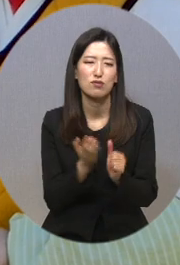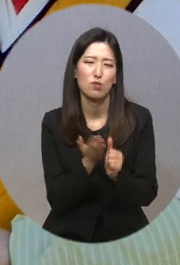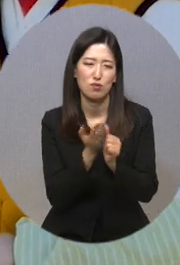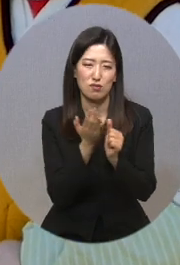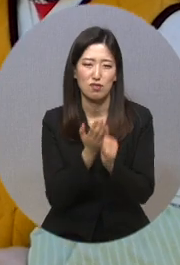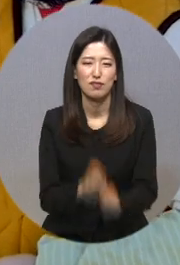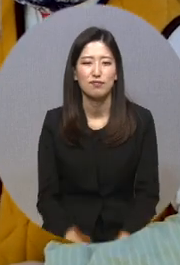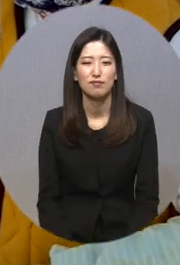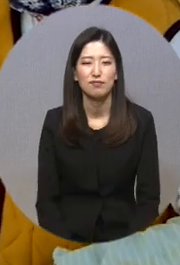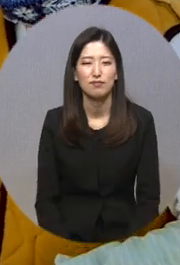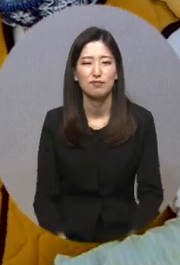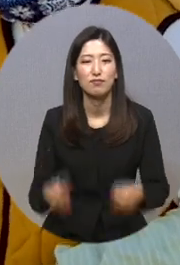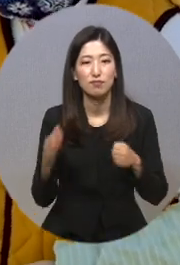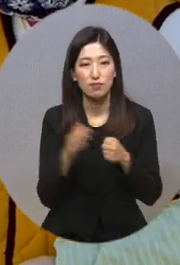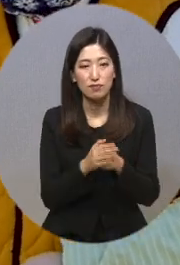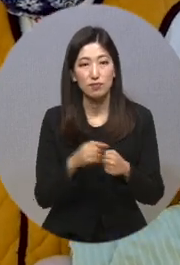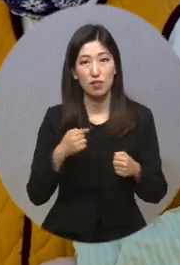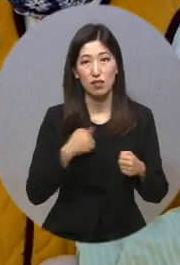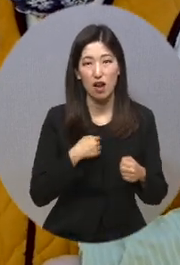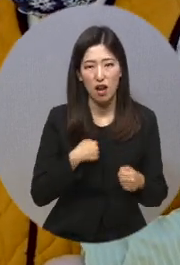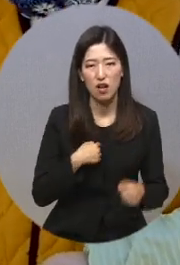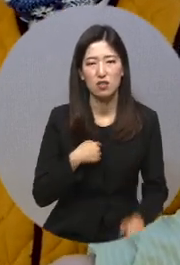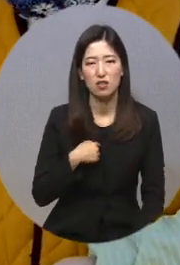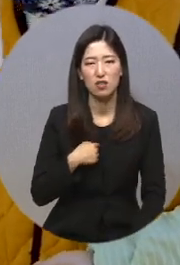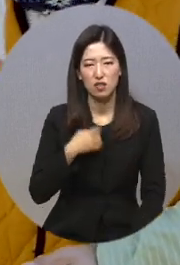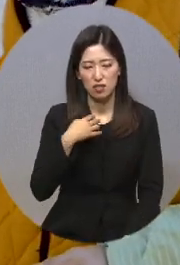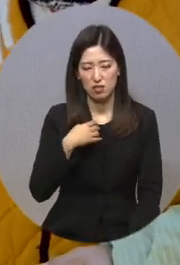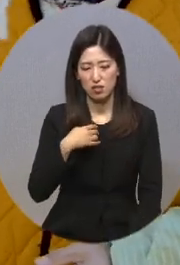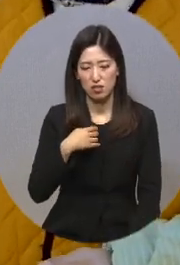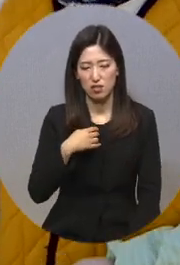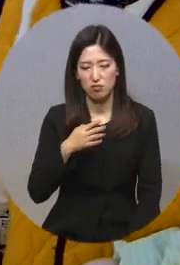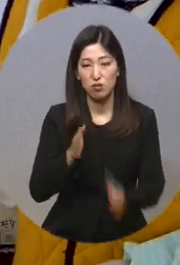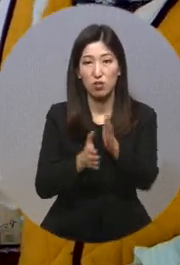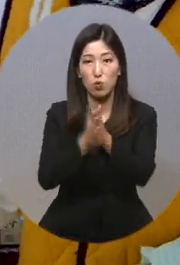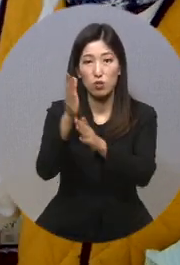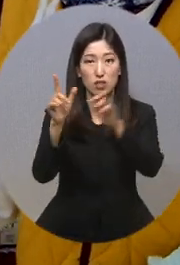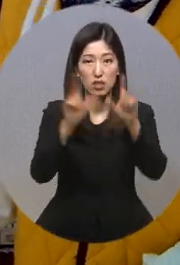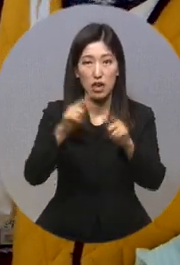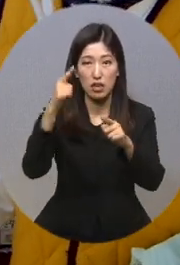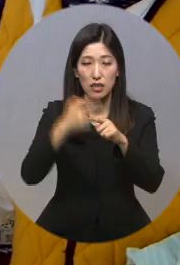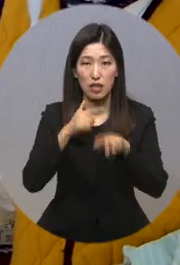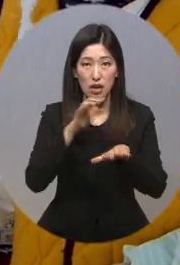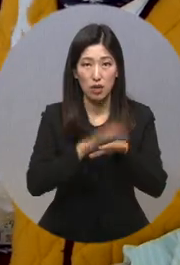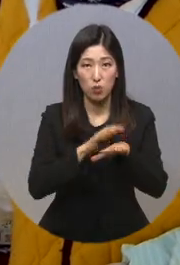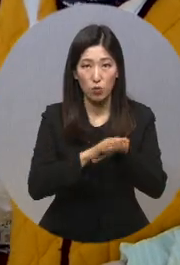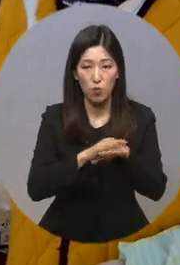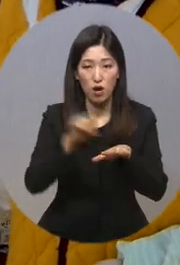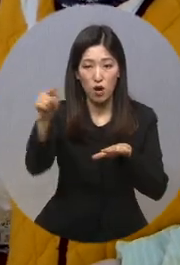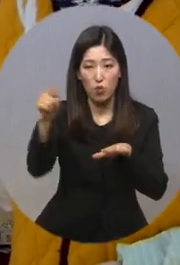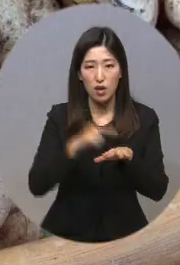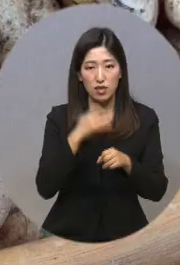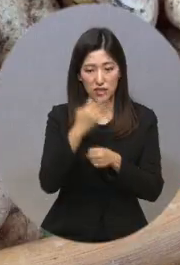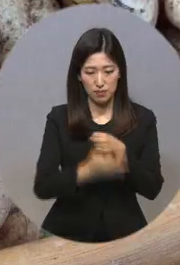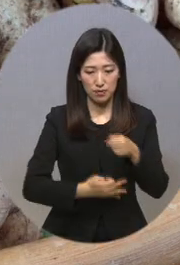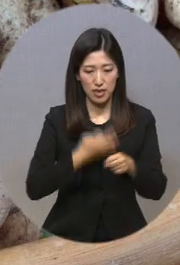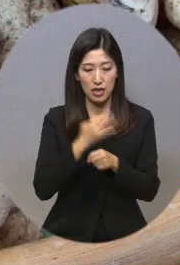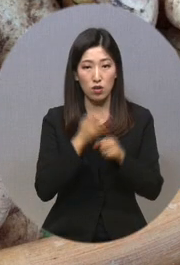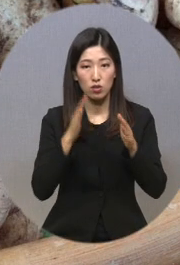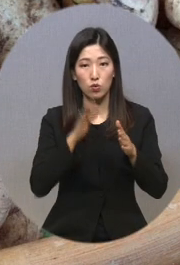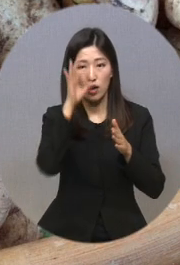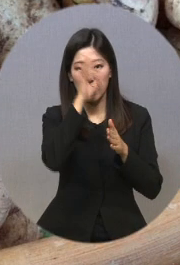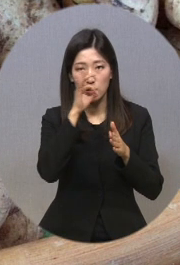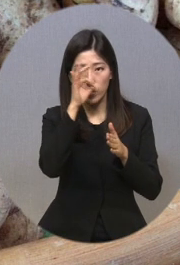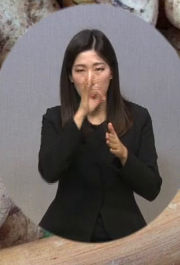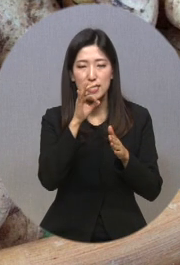우리가 강주에서 귀농을 한 지가 14년차 돼가지고 14년 동안 돼지 감자를 하고 있습니다. 천연